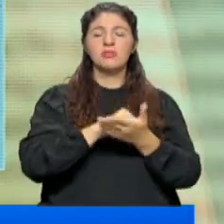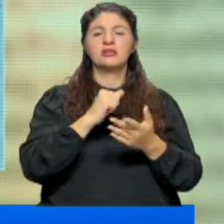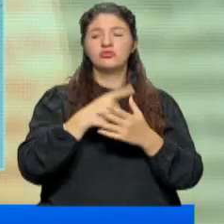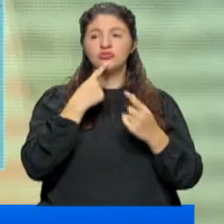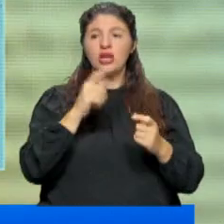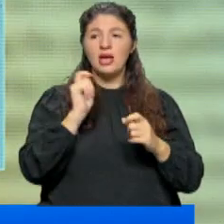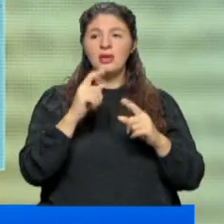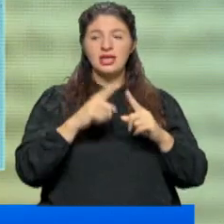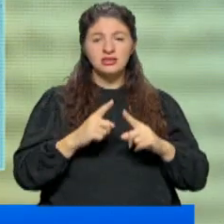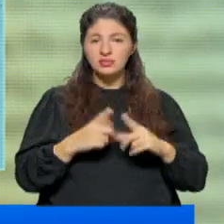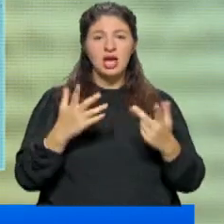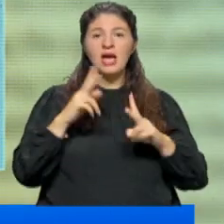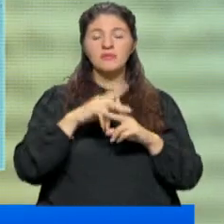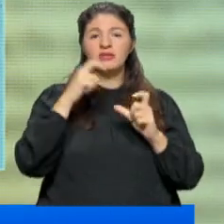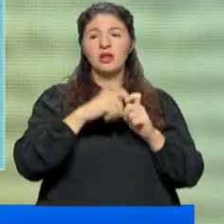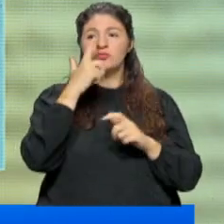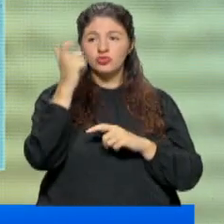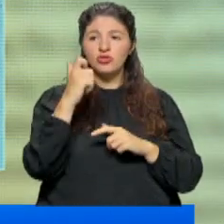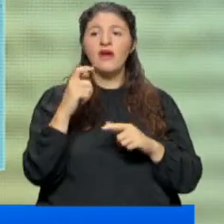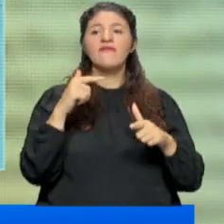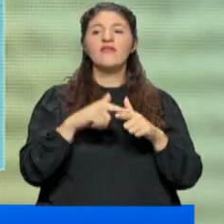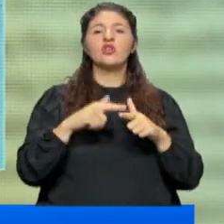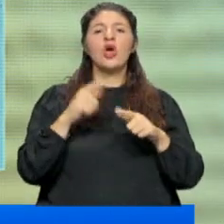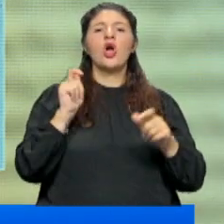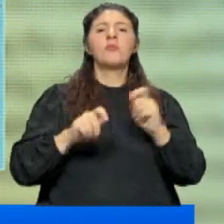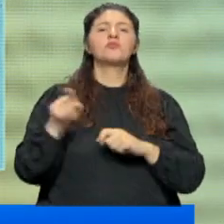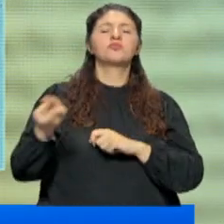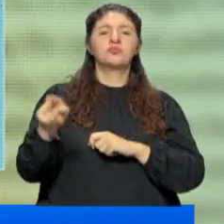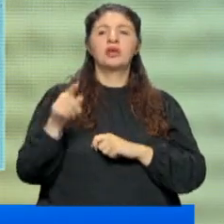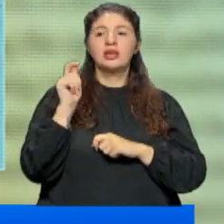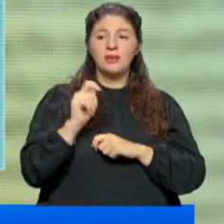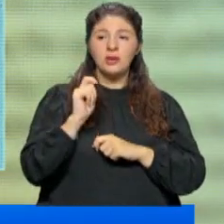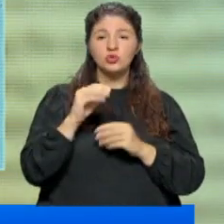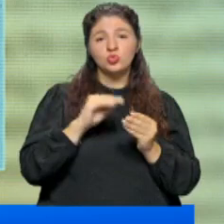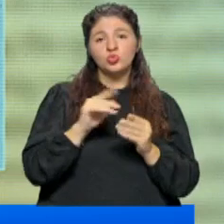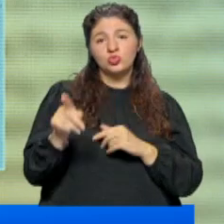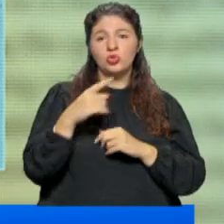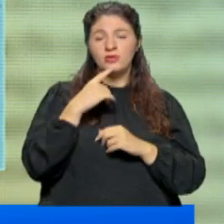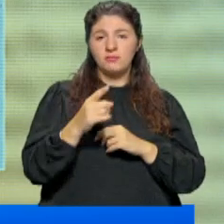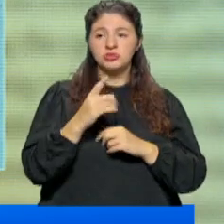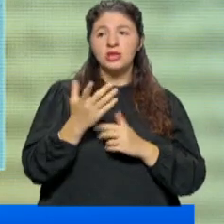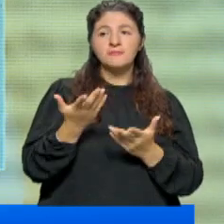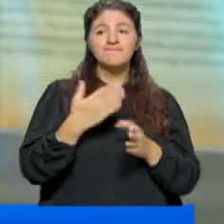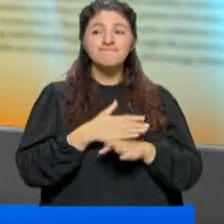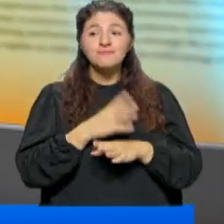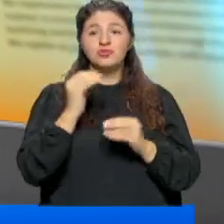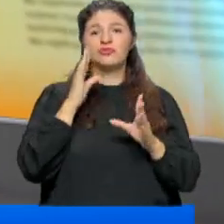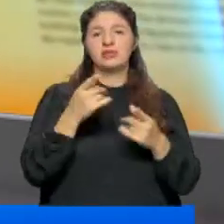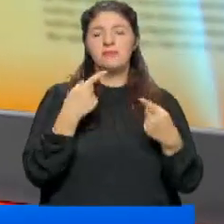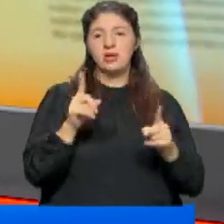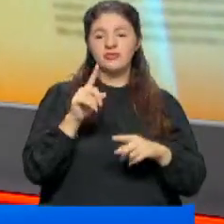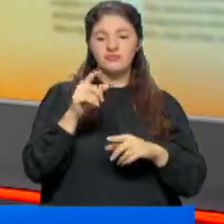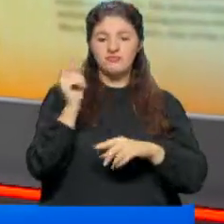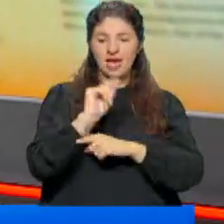dile getiren hesapları Emniyet Genel Müdürlüğü FETÖ taktiği uygulamakla suçluyor denmiş. Yani aslında pek çok farklı